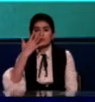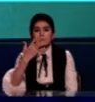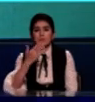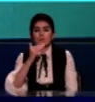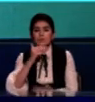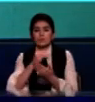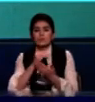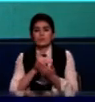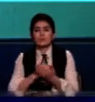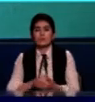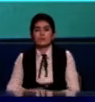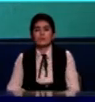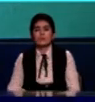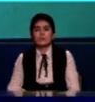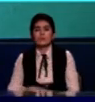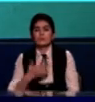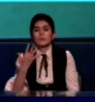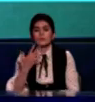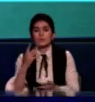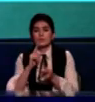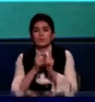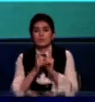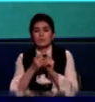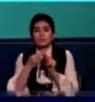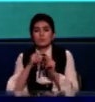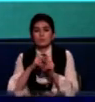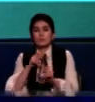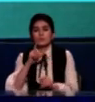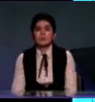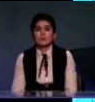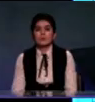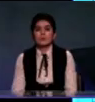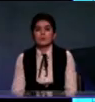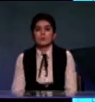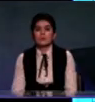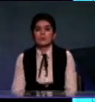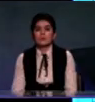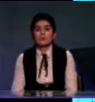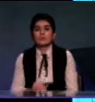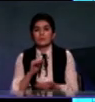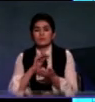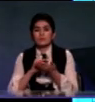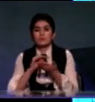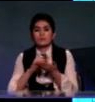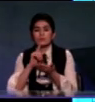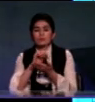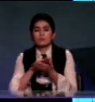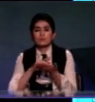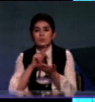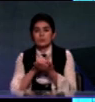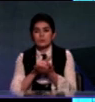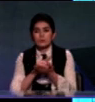этапов, да, какие изменения идут в эволюции. Запишите, пожалуйста, домашнее